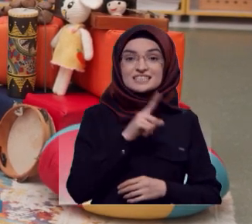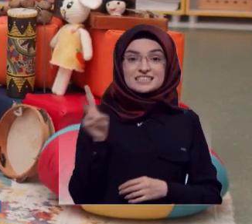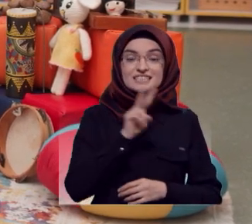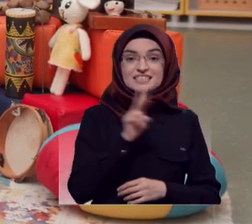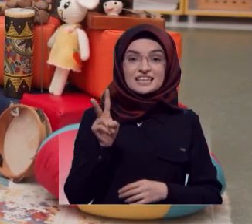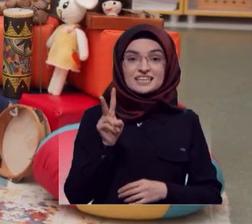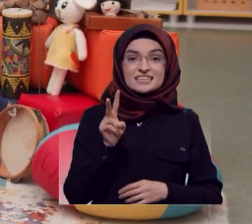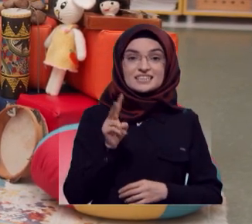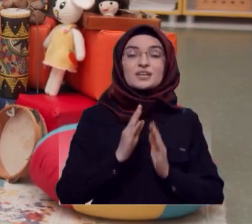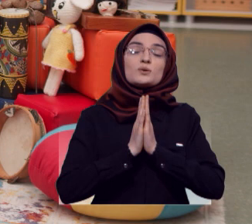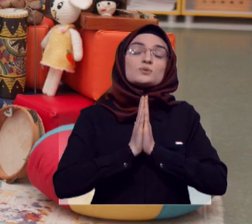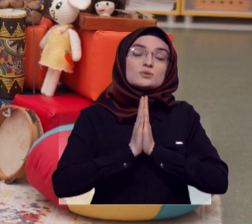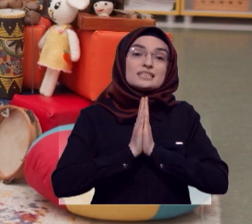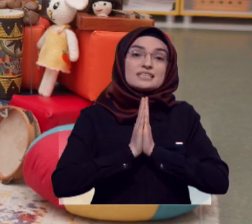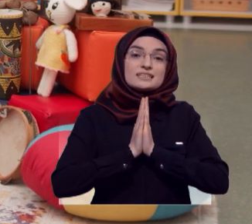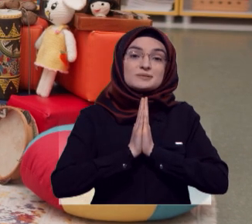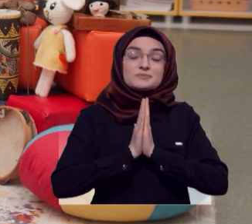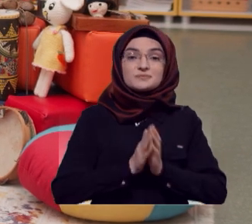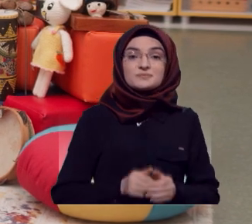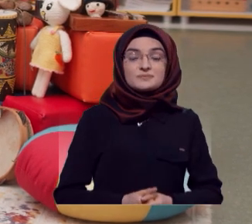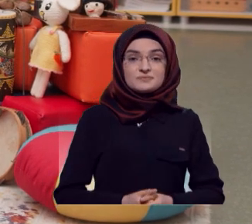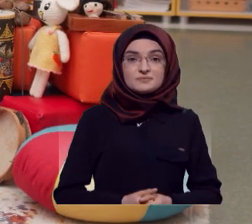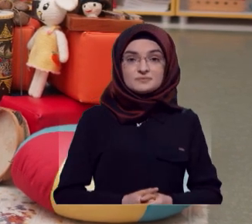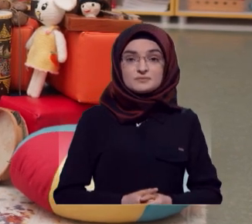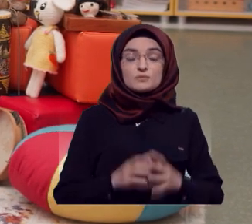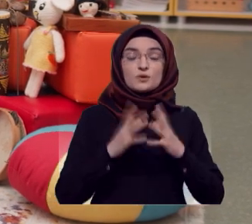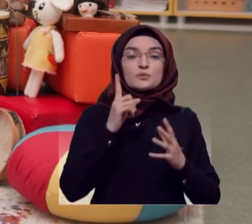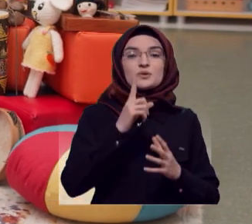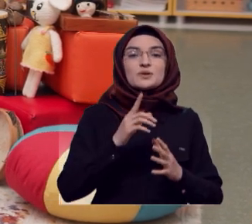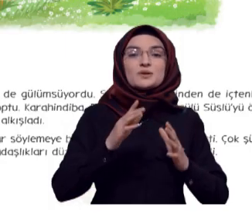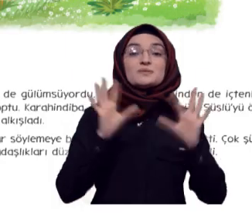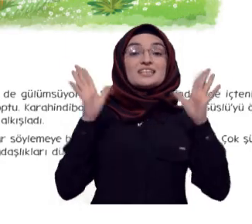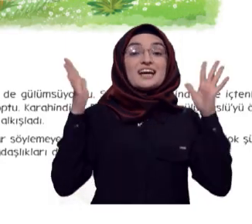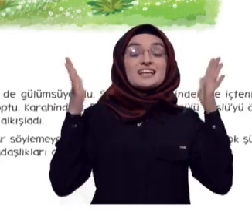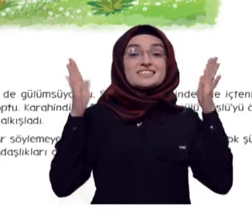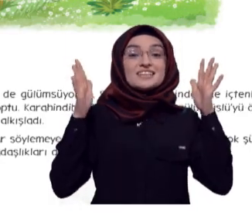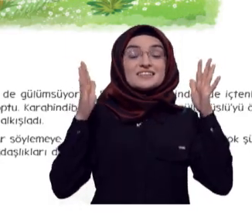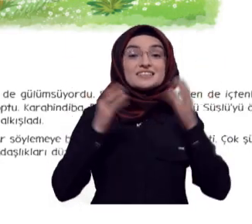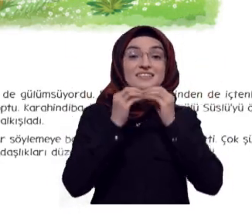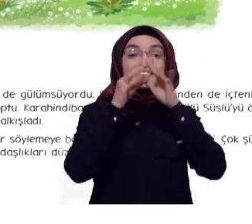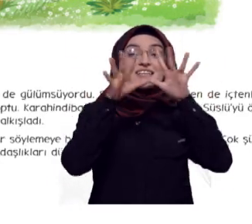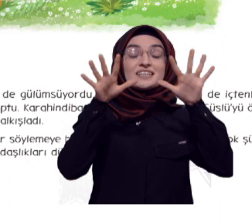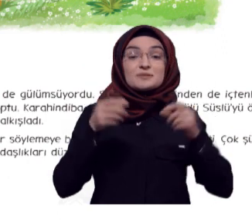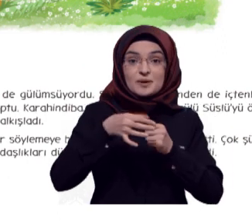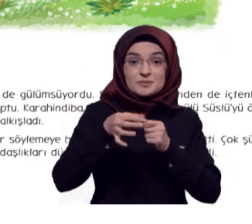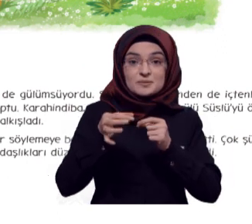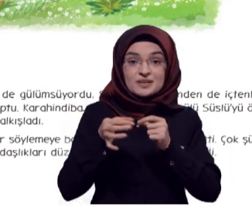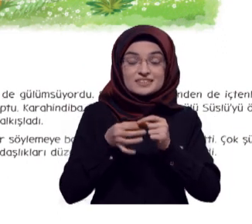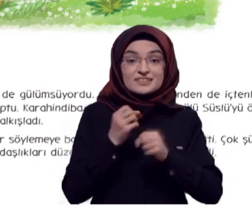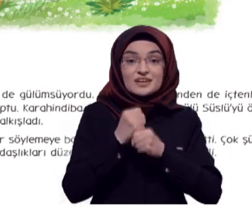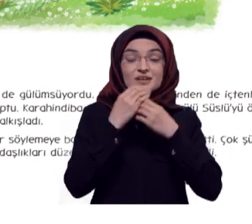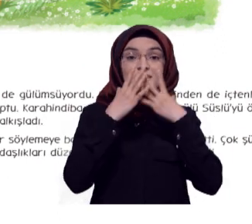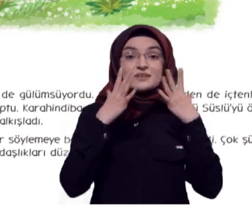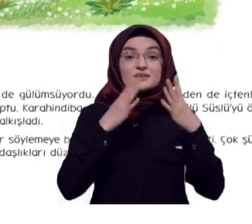de içtenlikle özür diledi. Bu arada büyük bir alkış koptu. Kara hindiba, papatya ve yaban